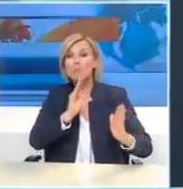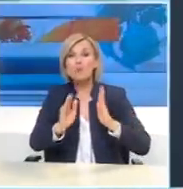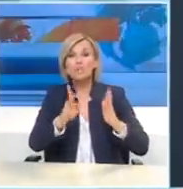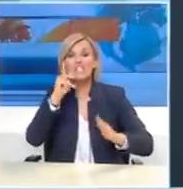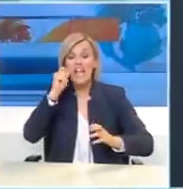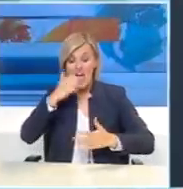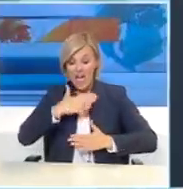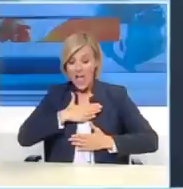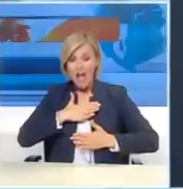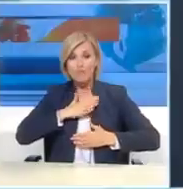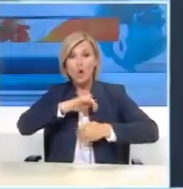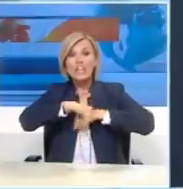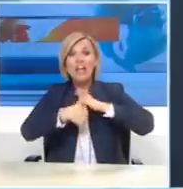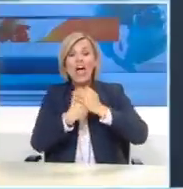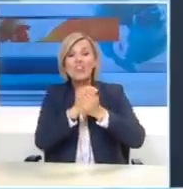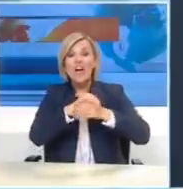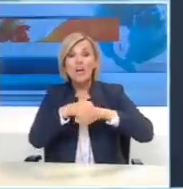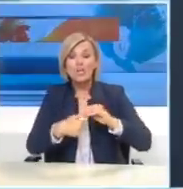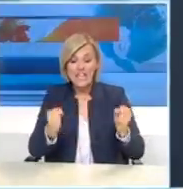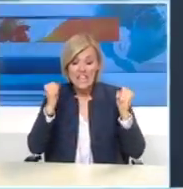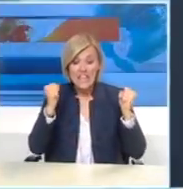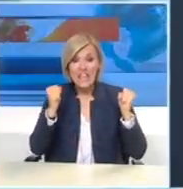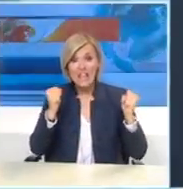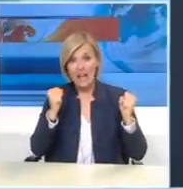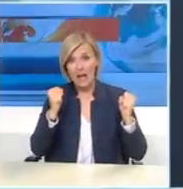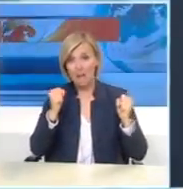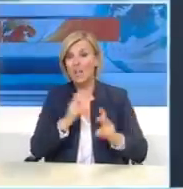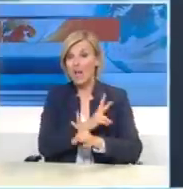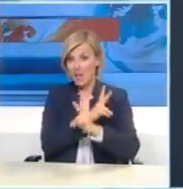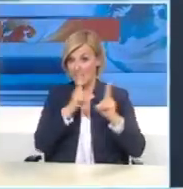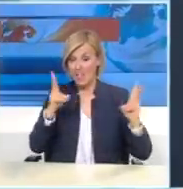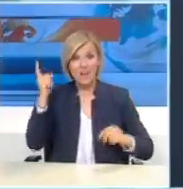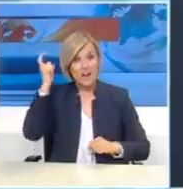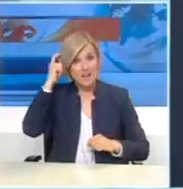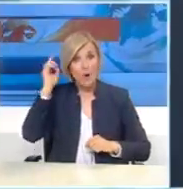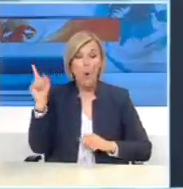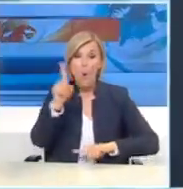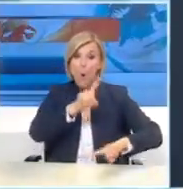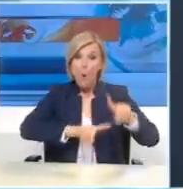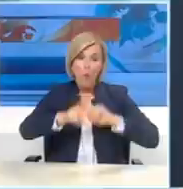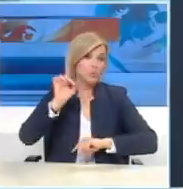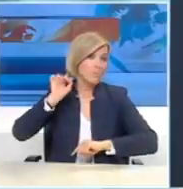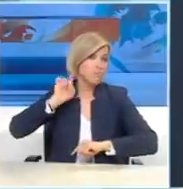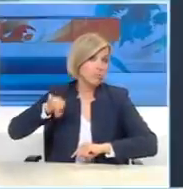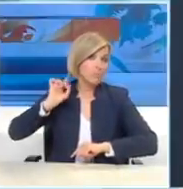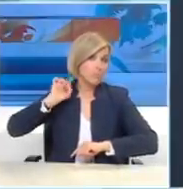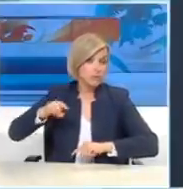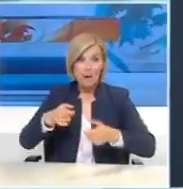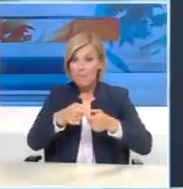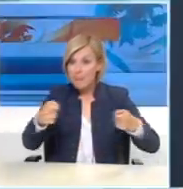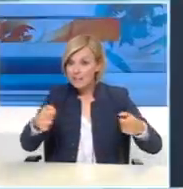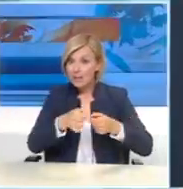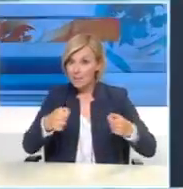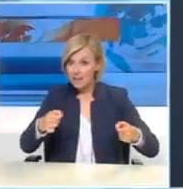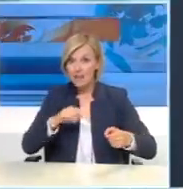δοθούν αναλυτικές οδηγίες. Αλλά ταυτόχρονα θα πρέπει να είναι ξεκάθαρο ότι μη τήρηση αυτών των μέτρων υγιεινής δεν θα μπορεί